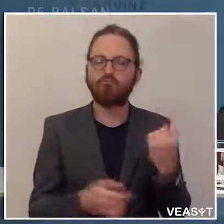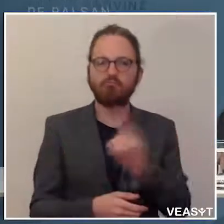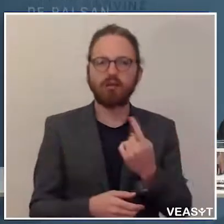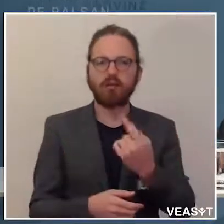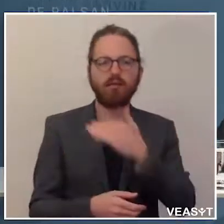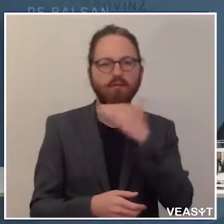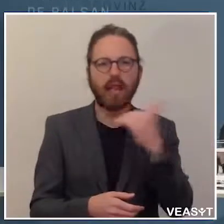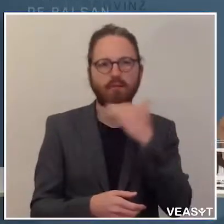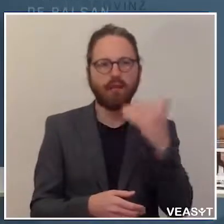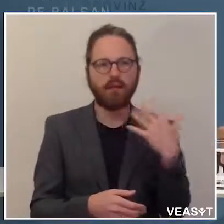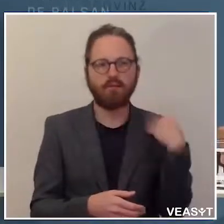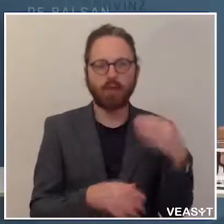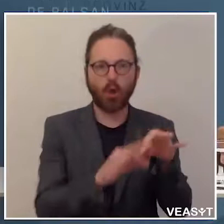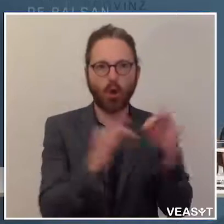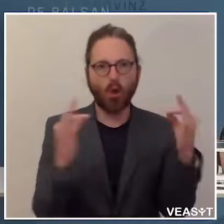film